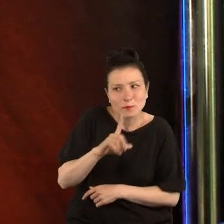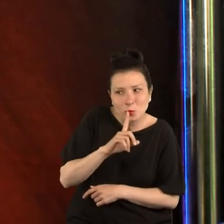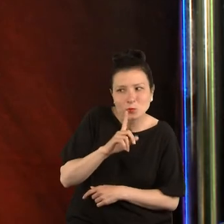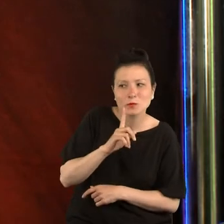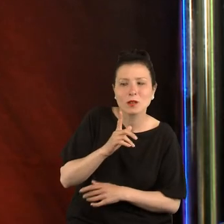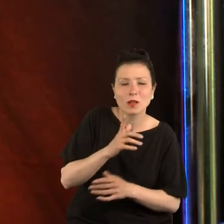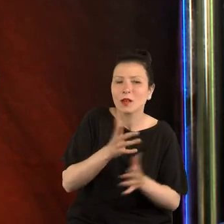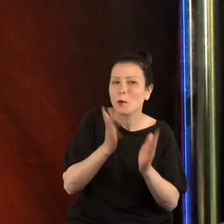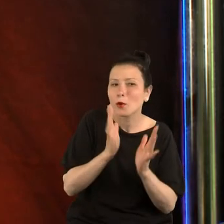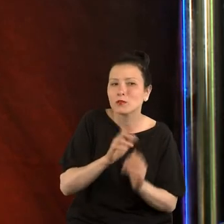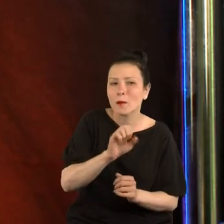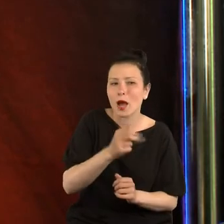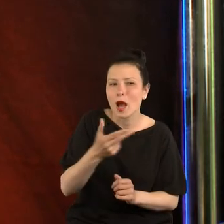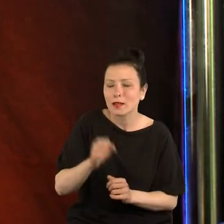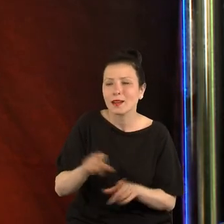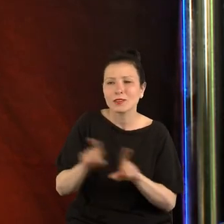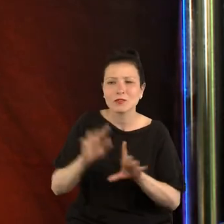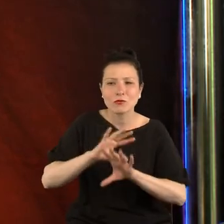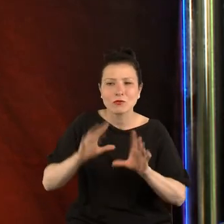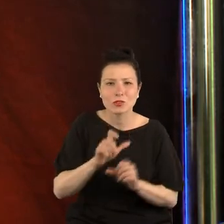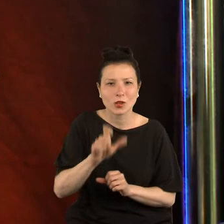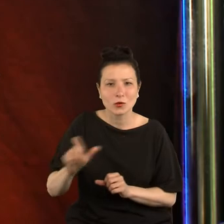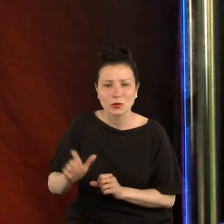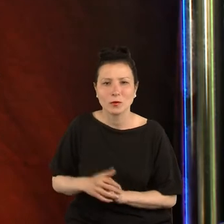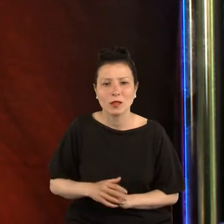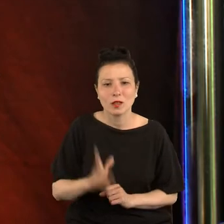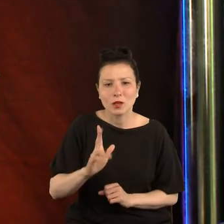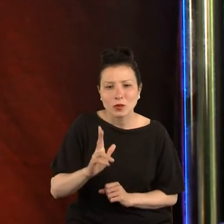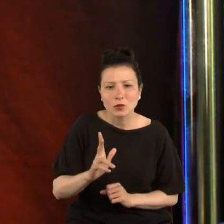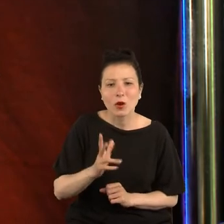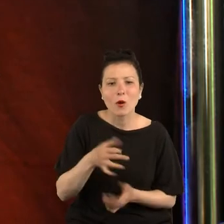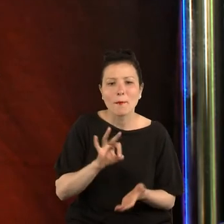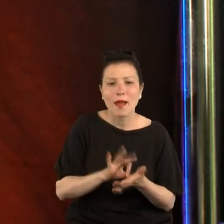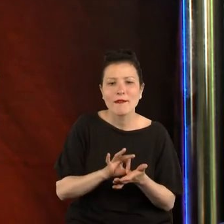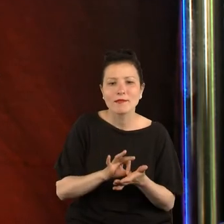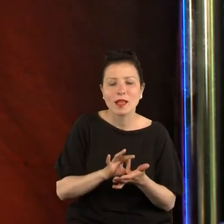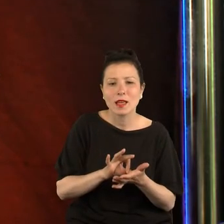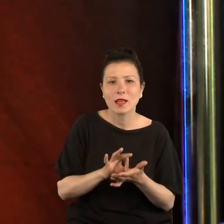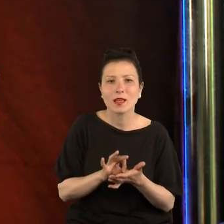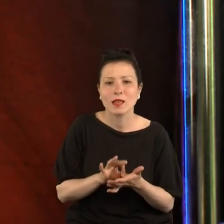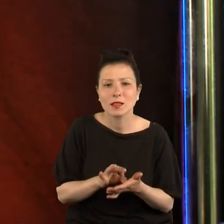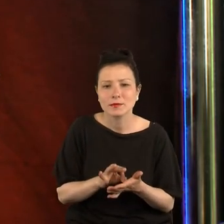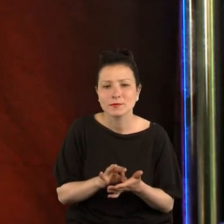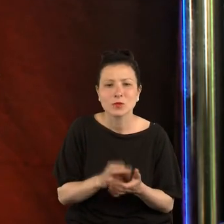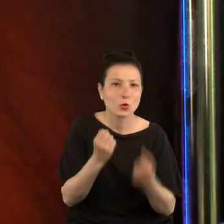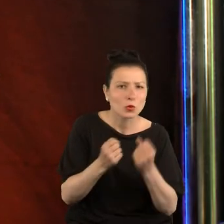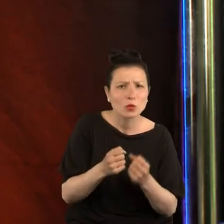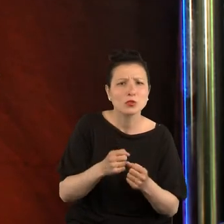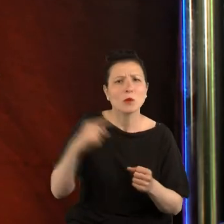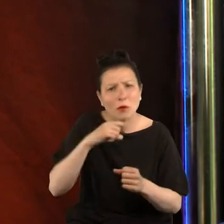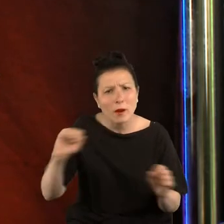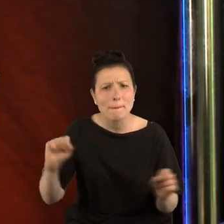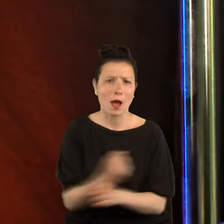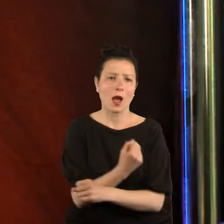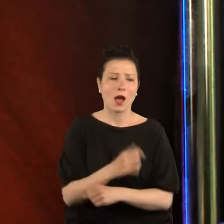Anię i wszystkie te osoby, które potrafią jakby przełamać pewne trudności.